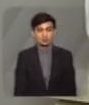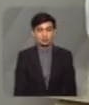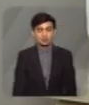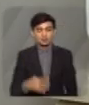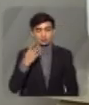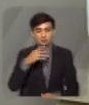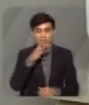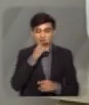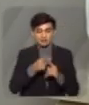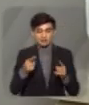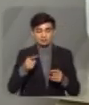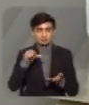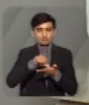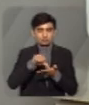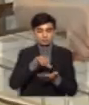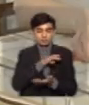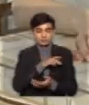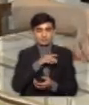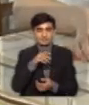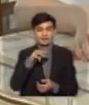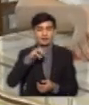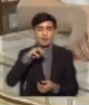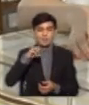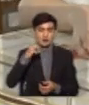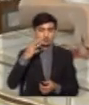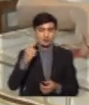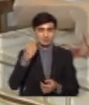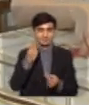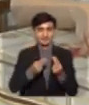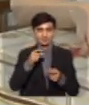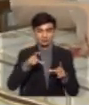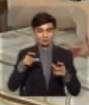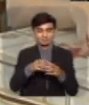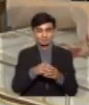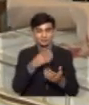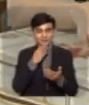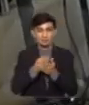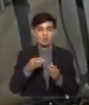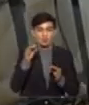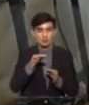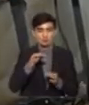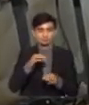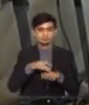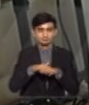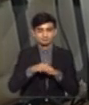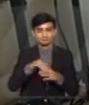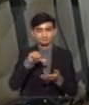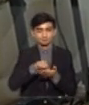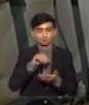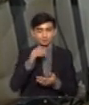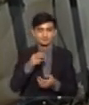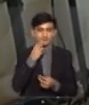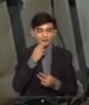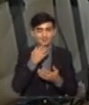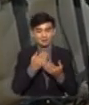40 жылдан бері сахнада өнер көрсетіп жүрген тамаша ойын сауық отауы еліміздегі миниатюра жанрының саңлақтары. Әдемі